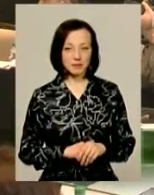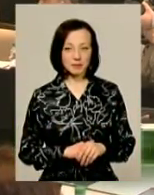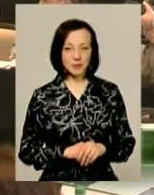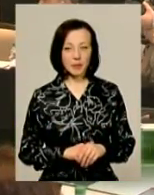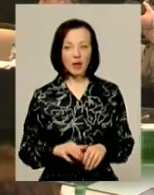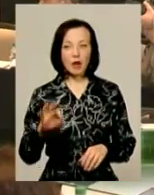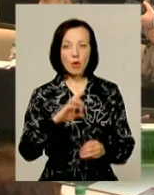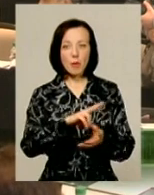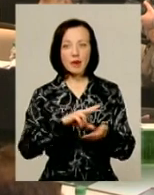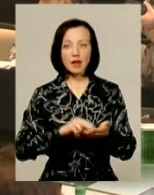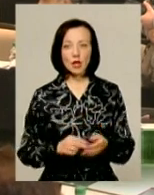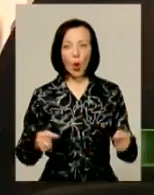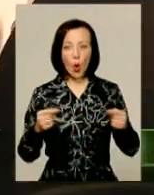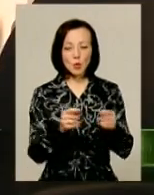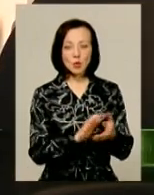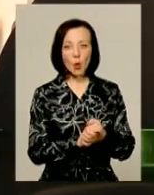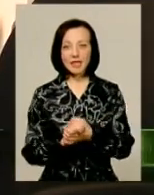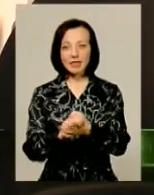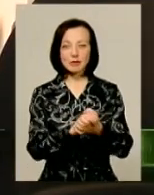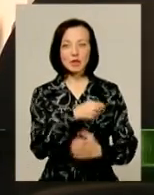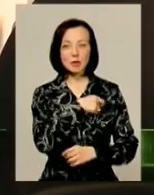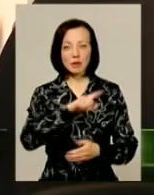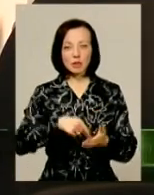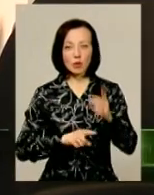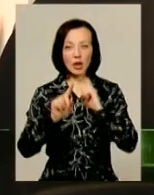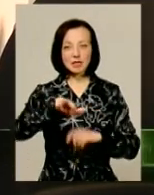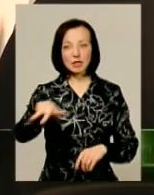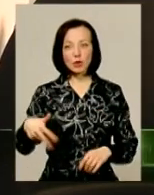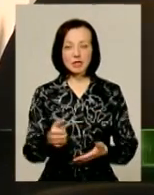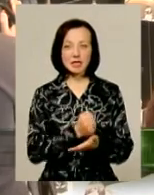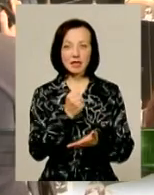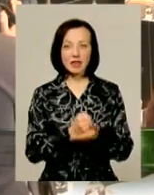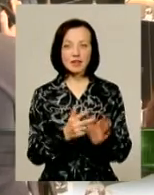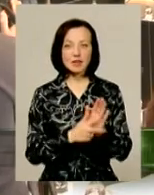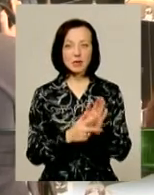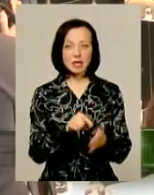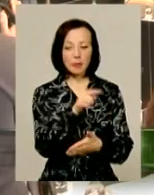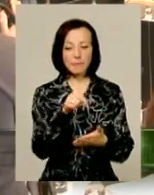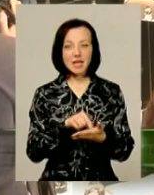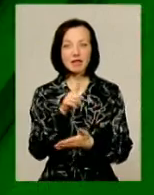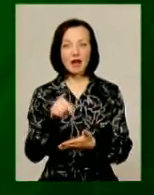Про приклад конструктивізму депутати Хмельницької міської ради майже за 3 години затвердили 80 питань.